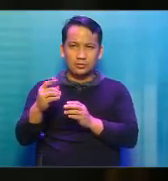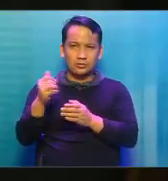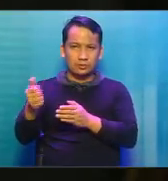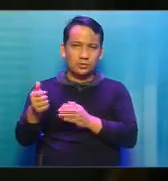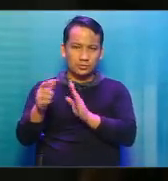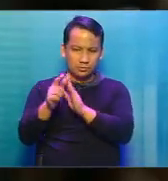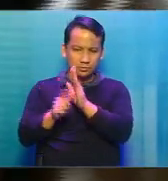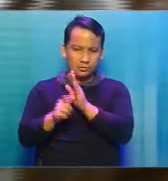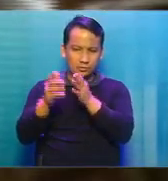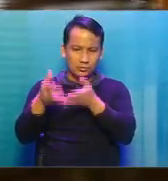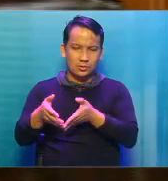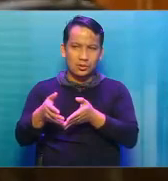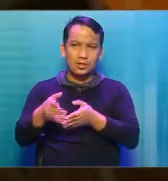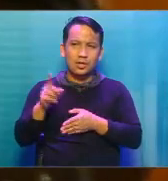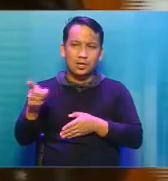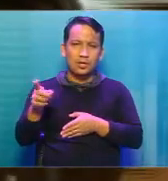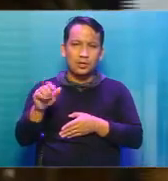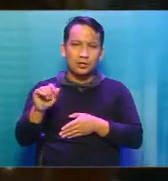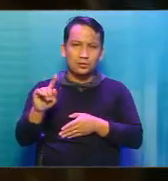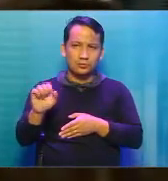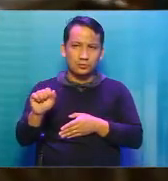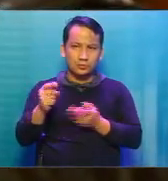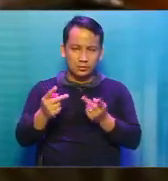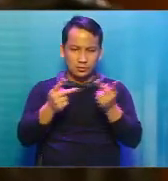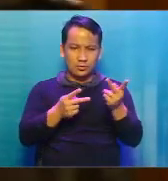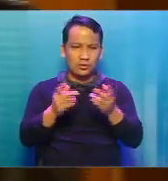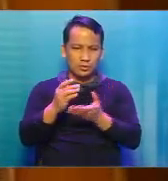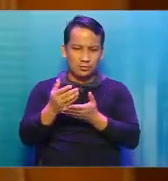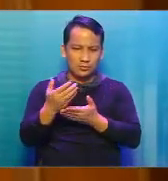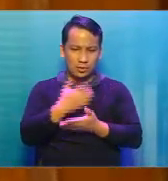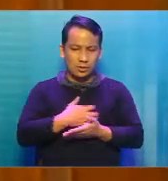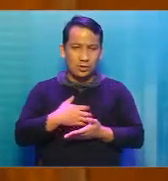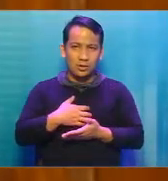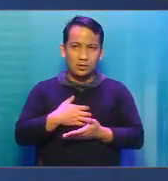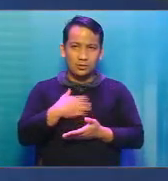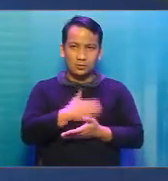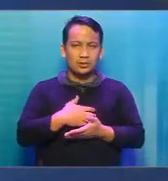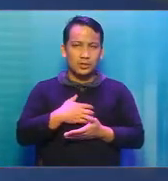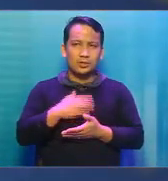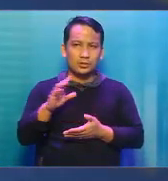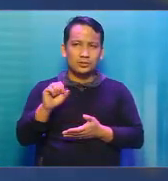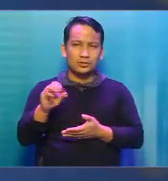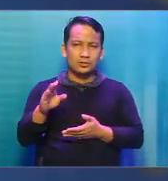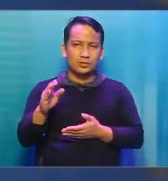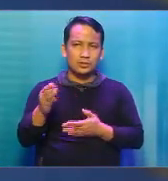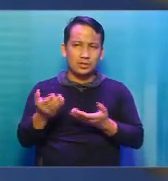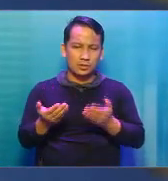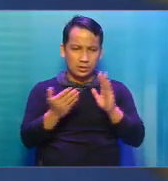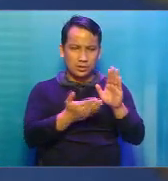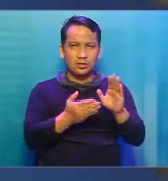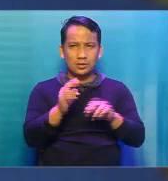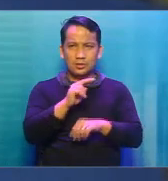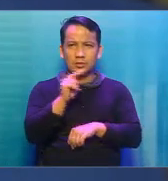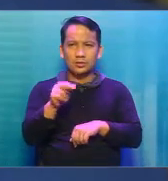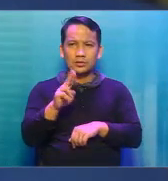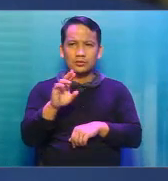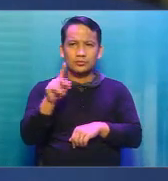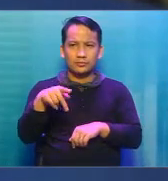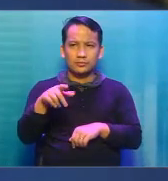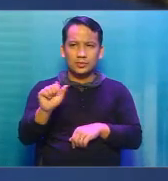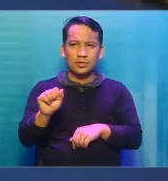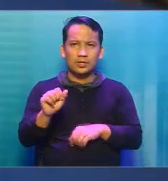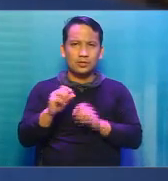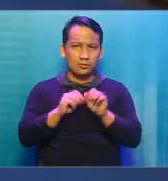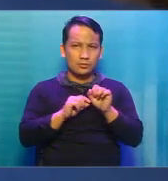mga abogado ng mga AITA sa kanilang petisyon at sa mga kasong hinaharap nila. Ang National Union of People's Lawyers o NUPL